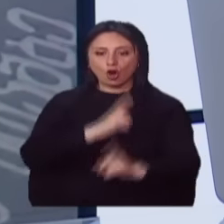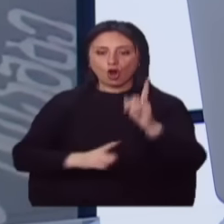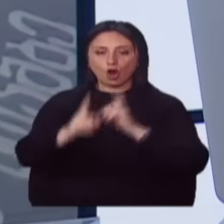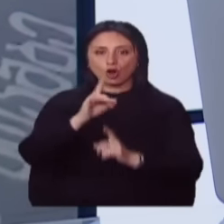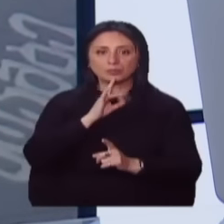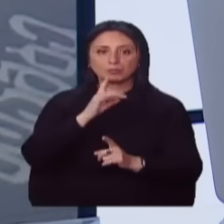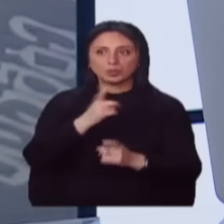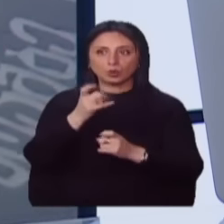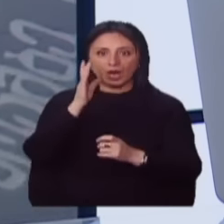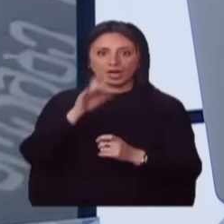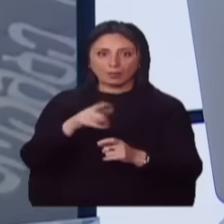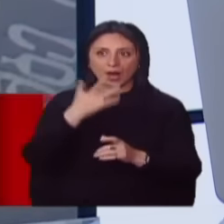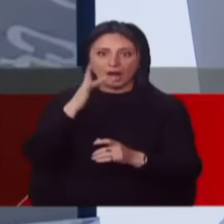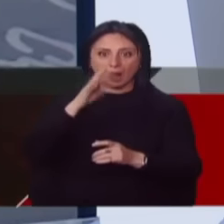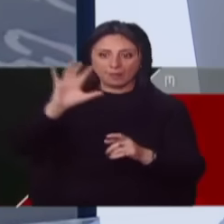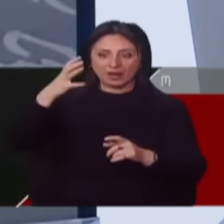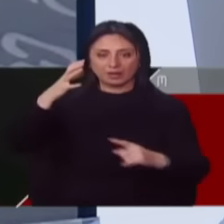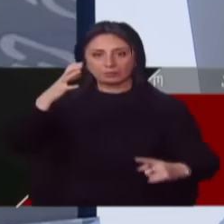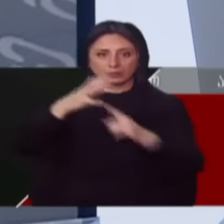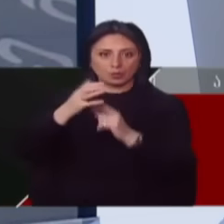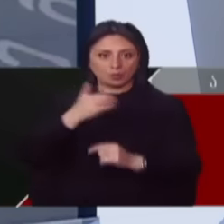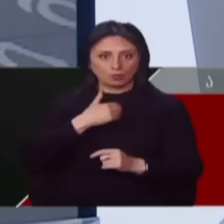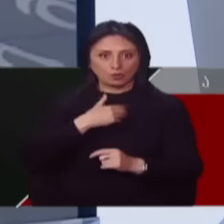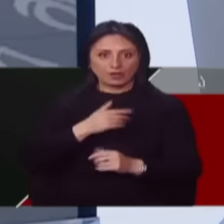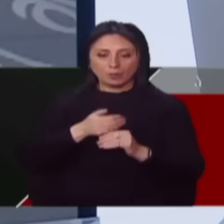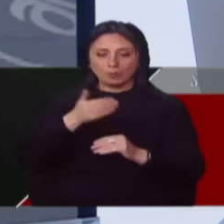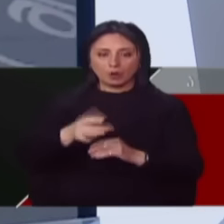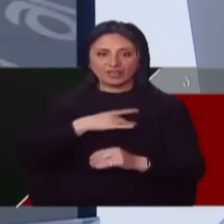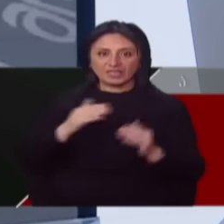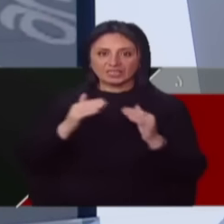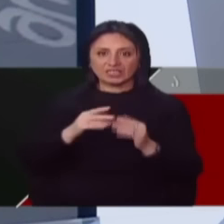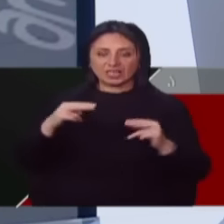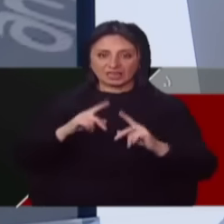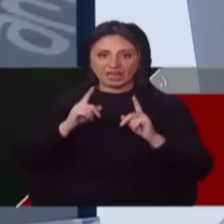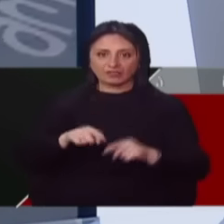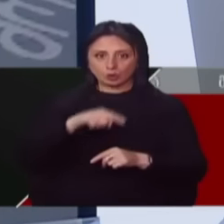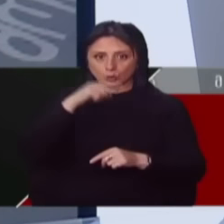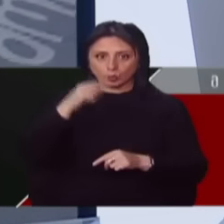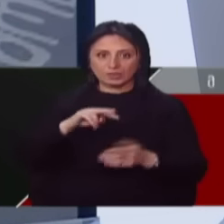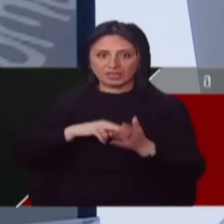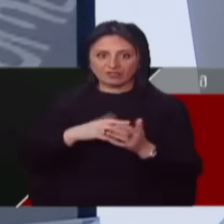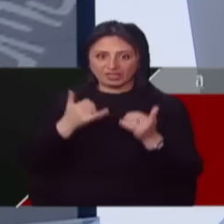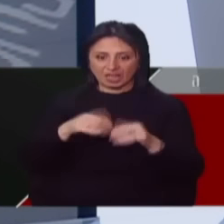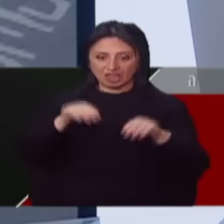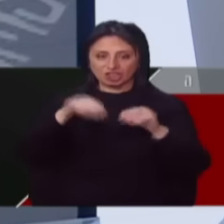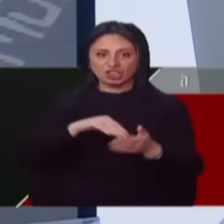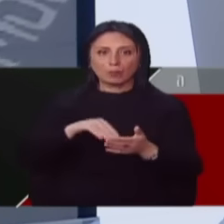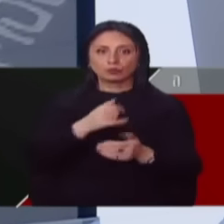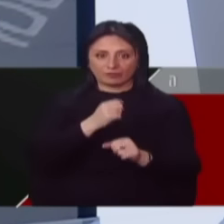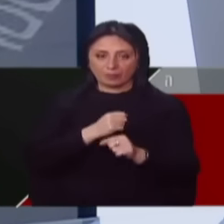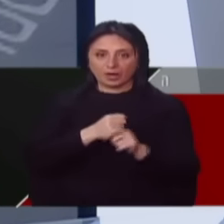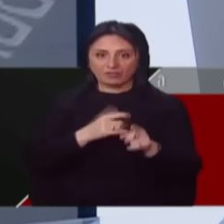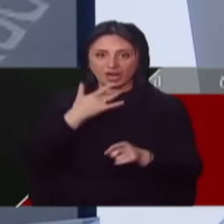ბირთვული იარაღს ამზადებს, რომლის სამიზნე ამერიკის თანამგზავრები უნდა იყოს. მოგვიანებით თეთრ სახლში დაადასტურეს, რომ რუსეთის გეგმა ახლა შემუშავების